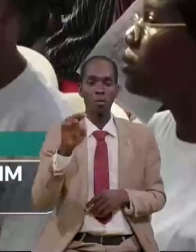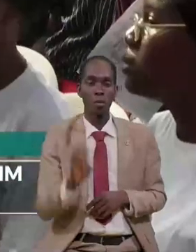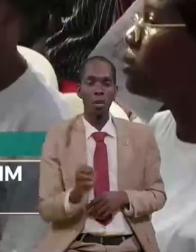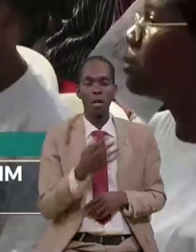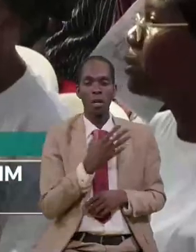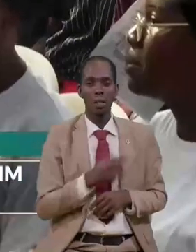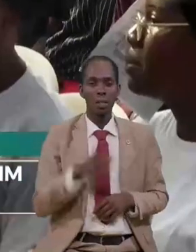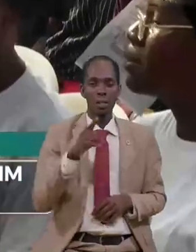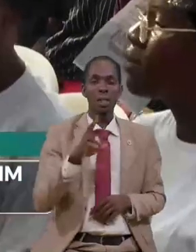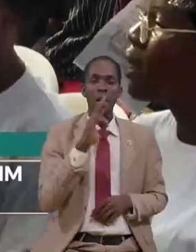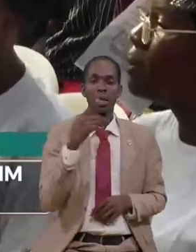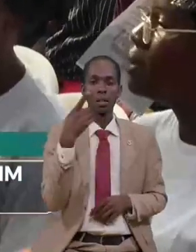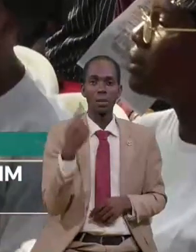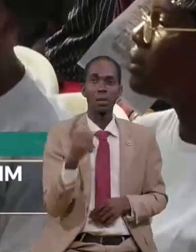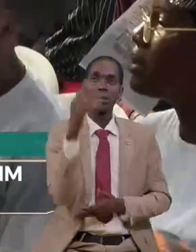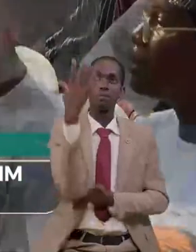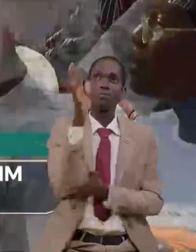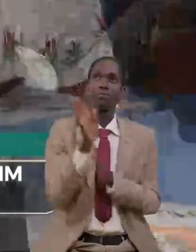sarment.